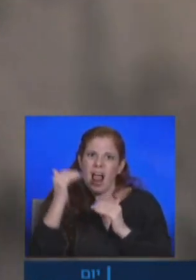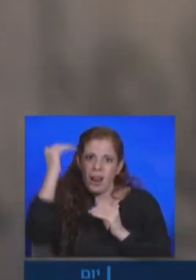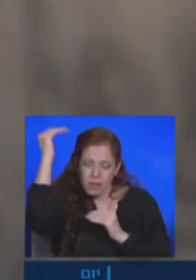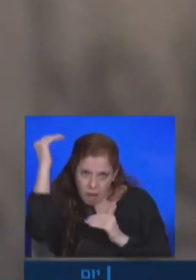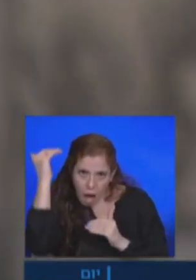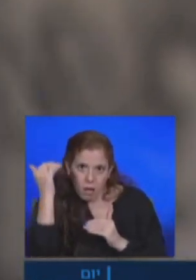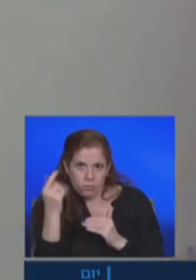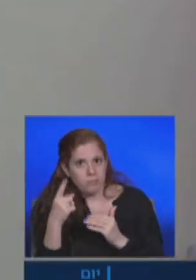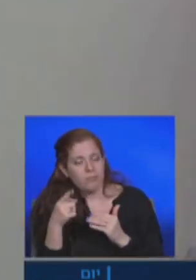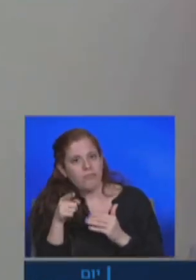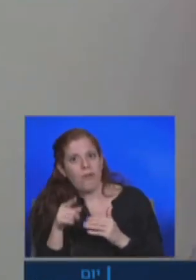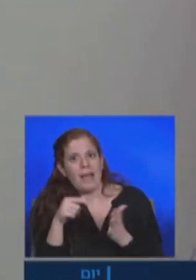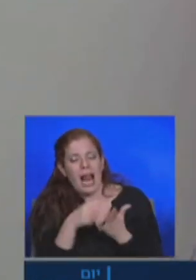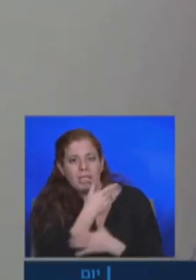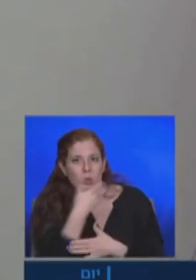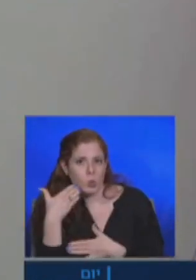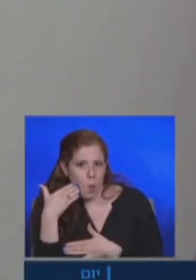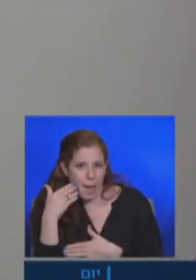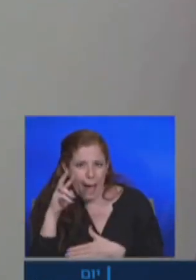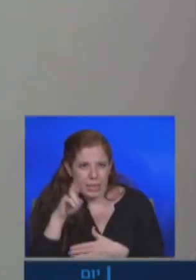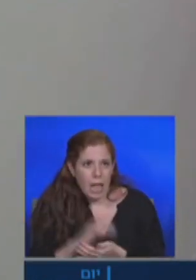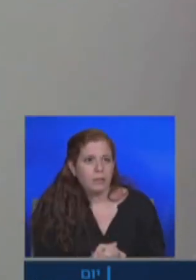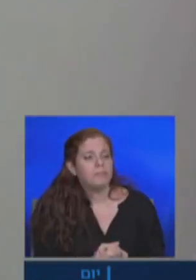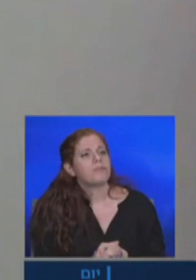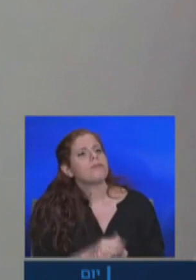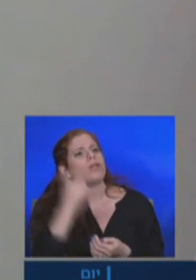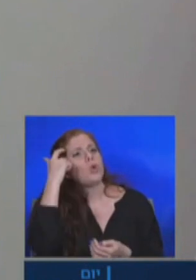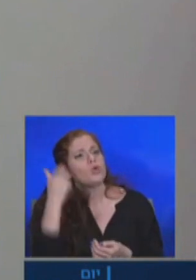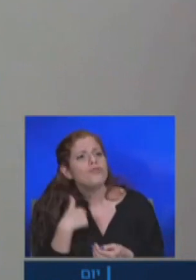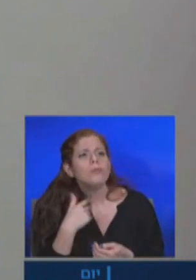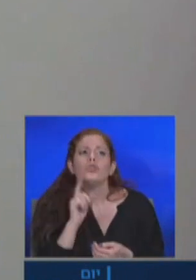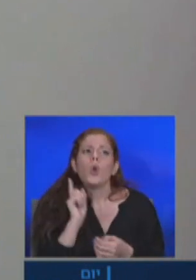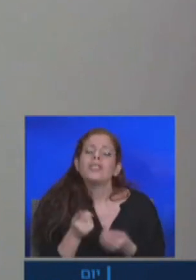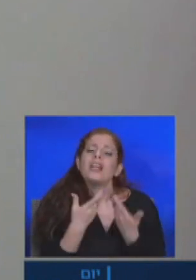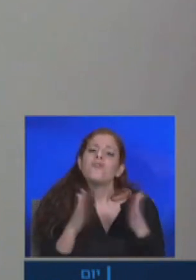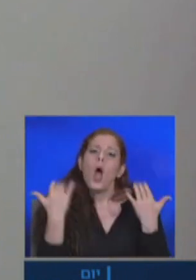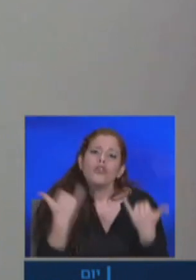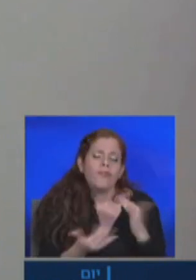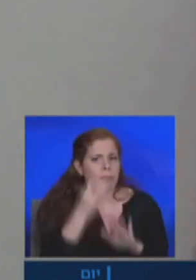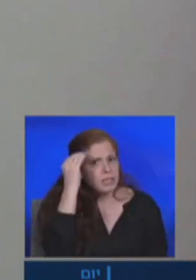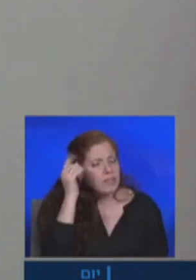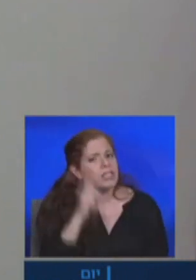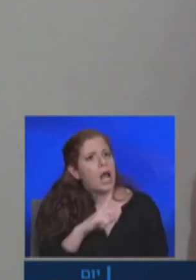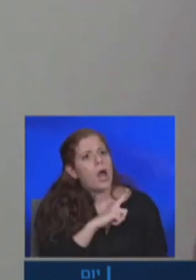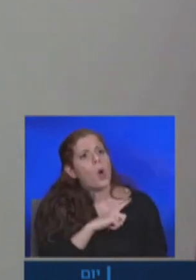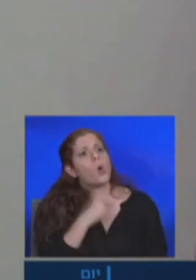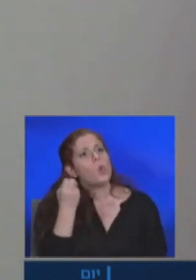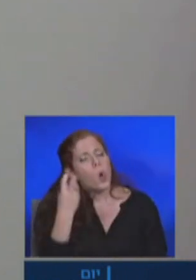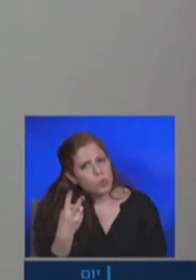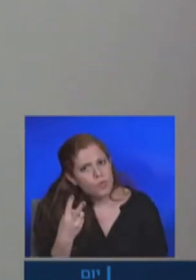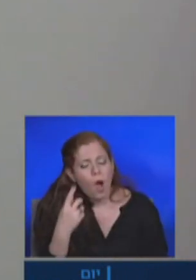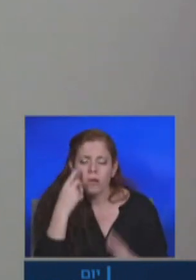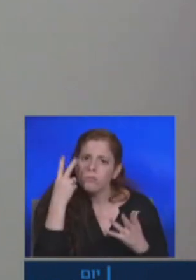צום הרמדאן. אנחנו חושבים שלא צריך לפתוח את בתי הספר עכשיו, צריך לחכות עוד שבועיים, להעריך את